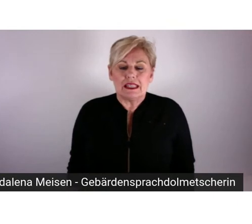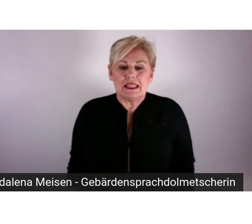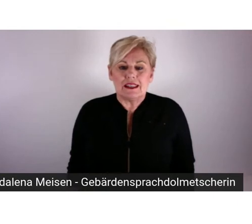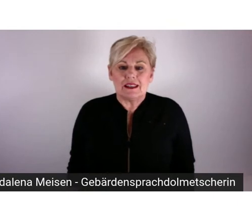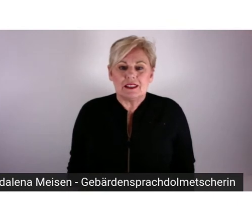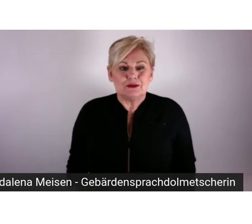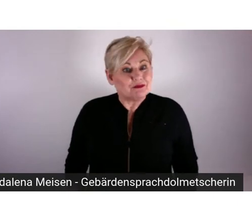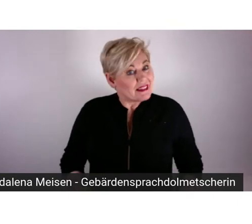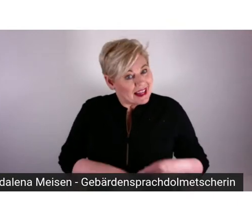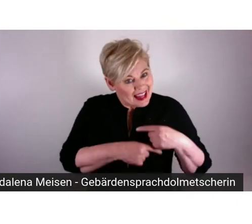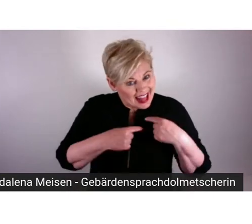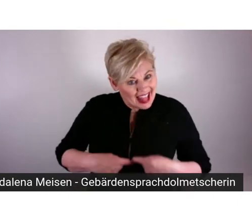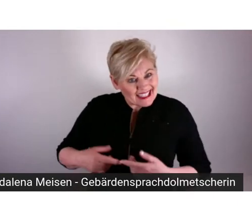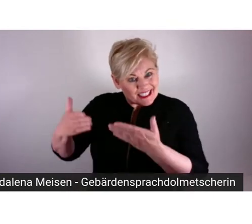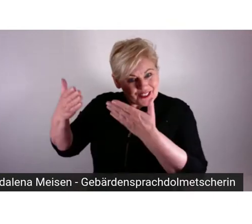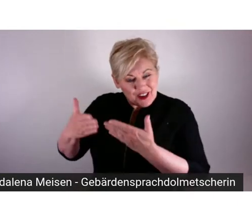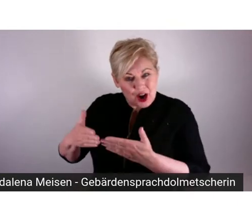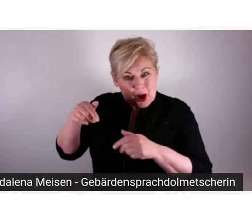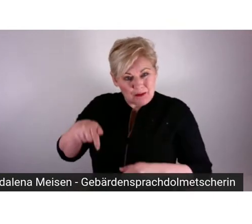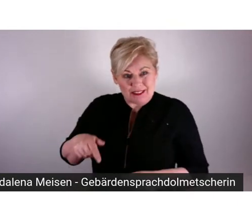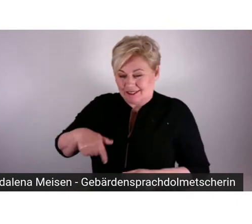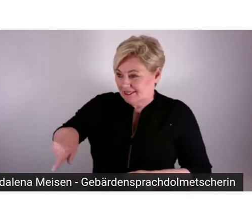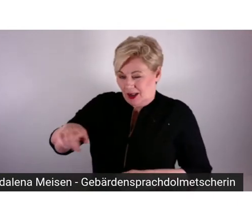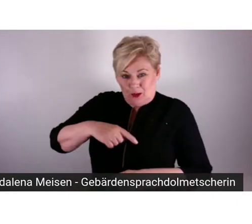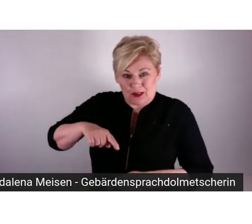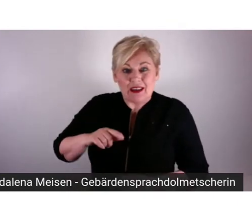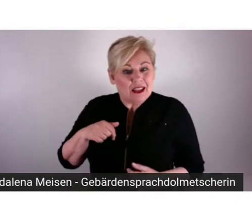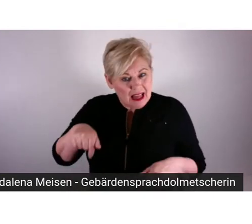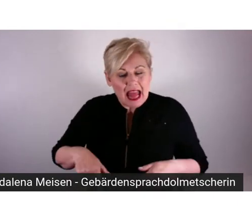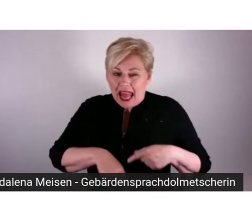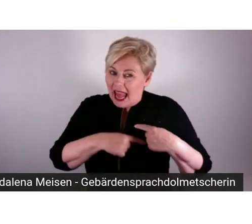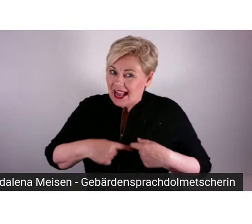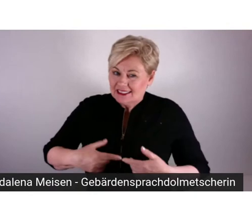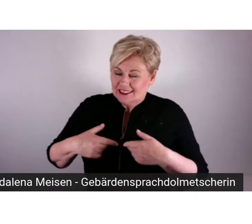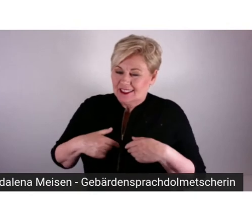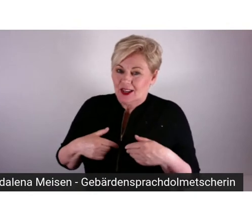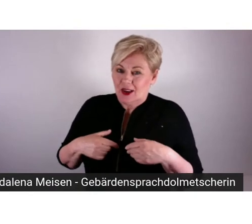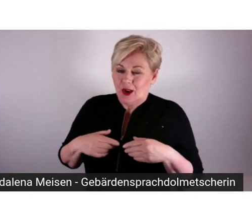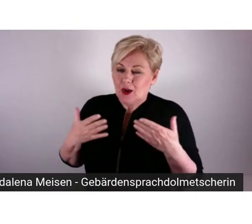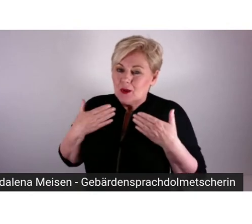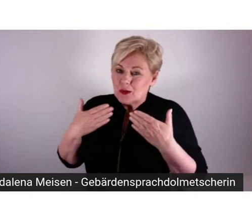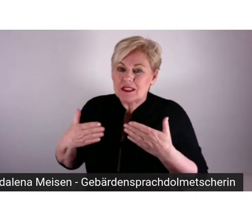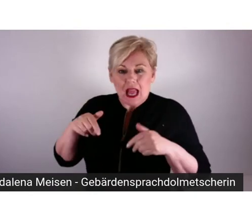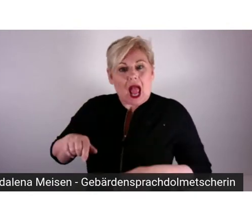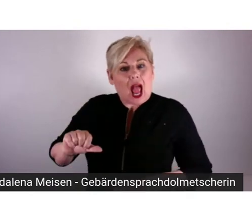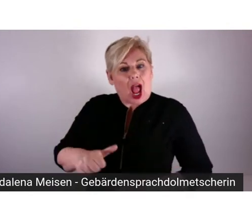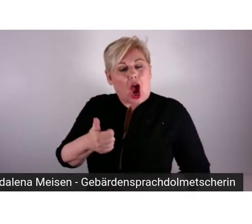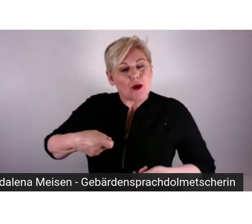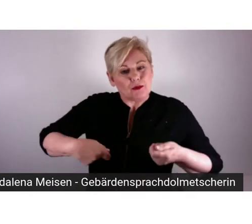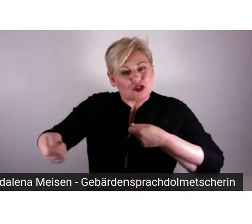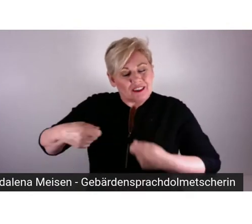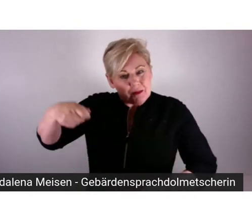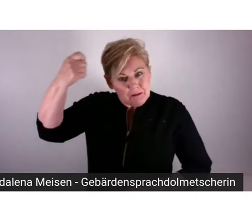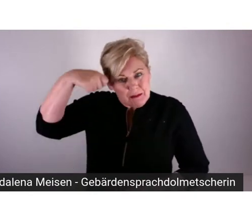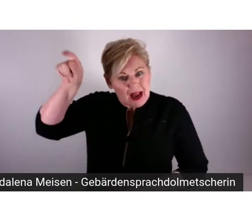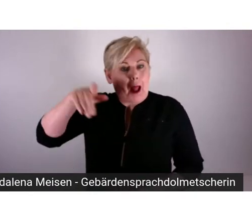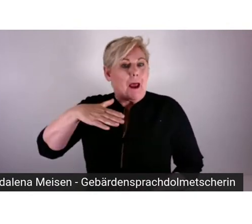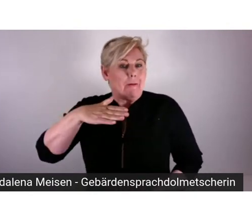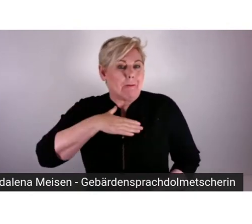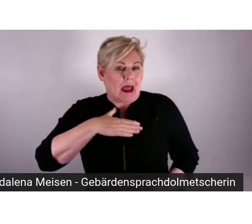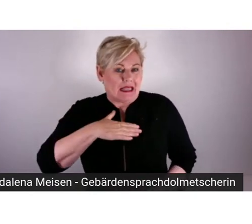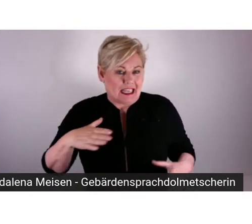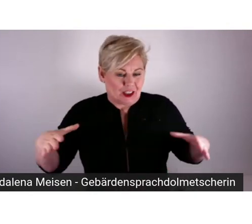Ein herzliches Willkommen in die Runde. Herzliche Grüße aus der Paritätischen Hauptgeschäftsstelle in Berlin. Wir begrüßen Sie